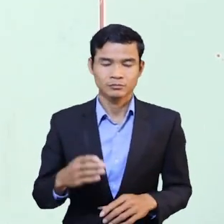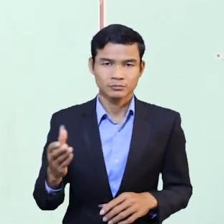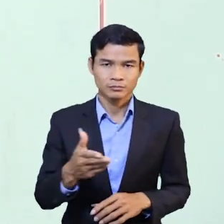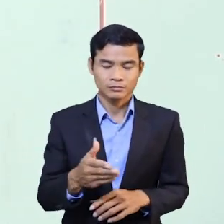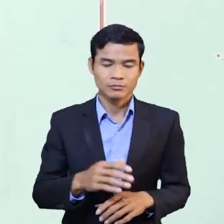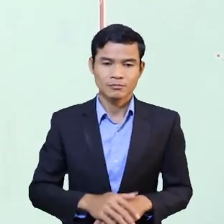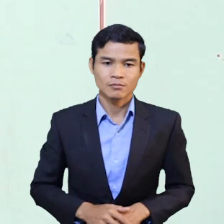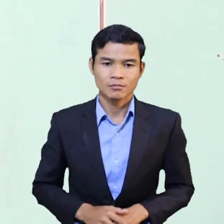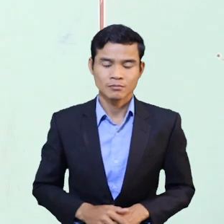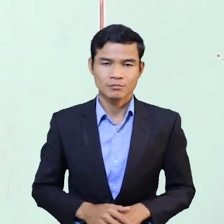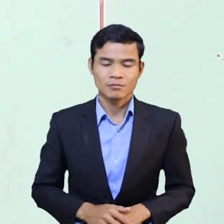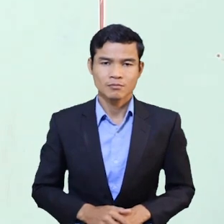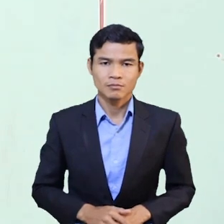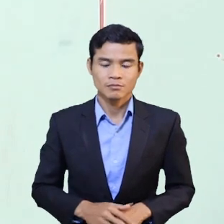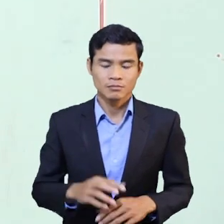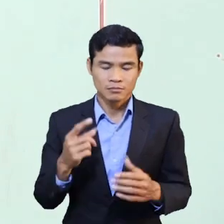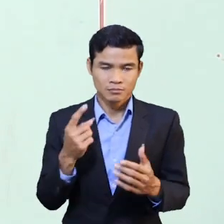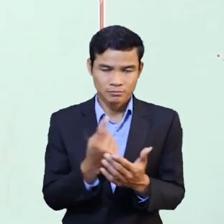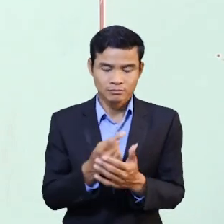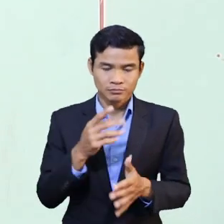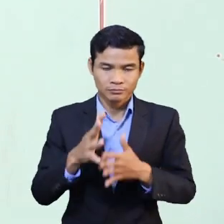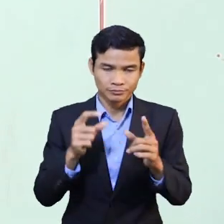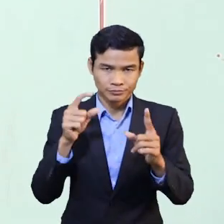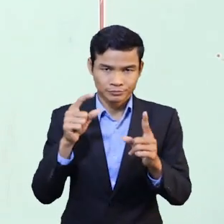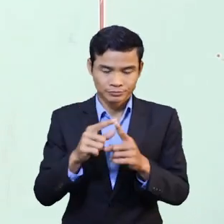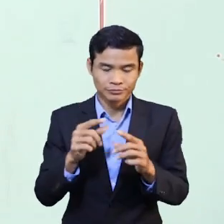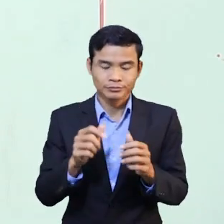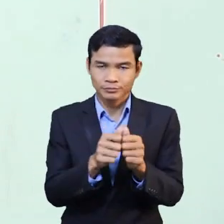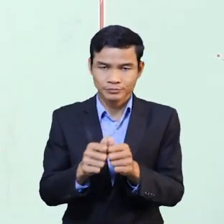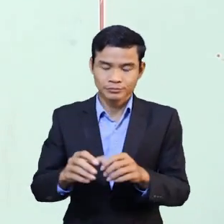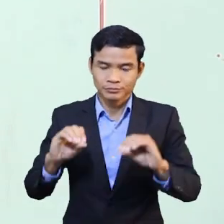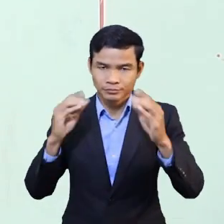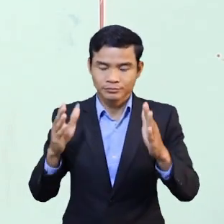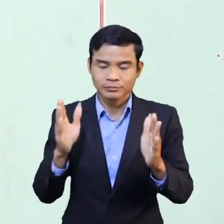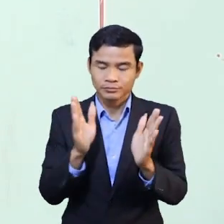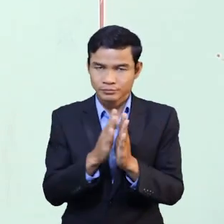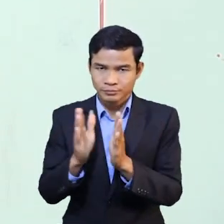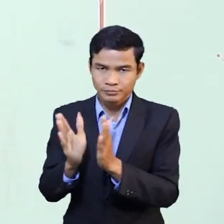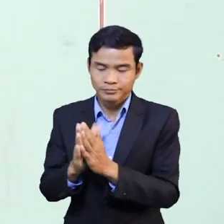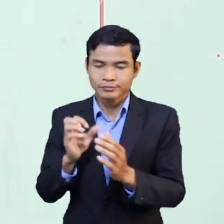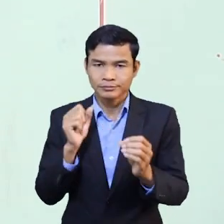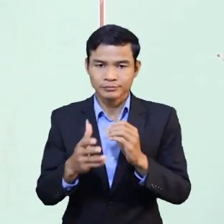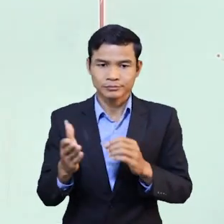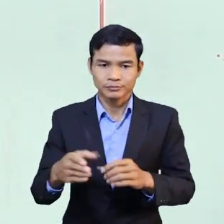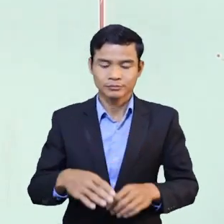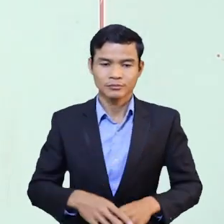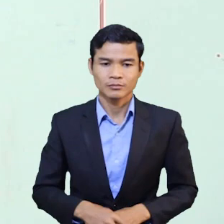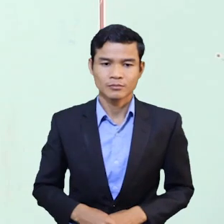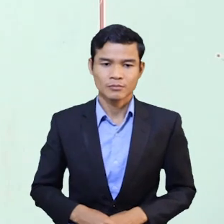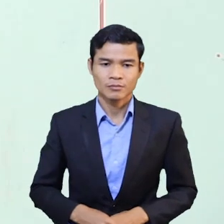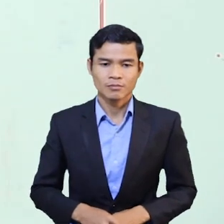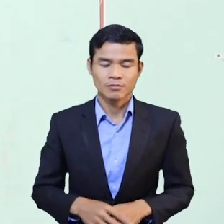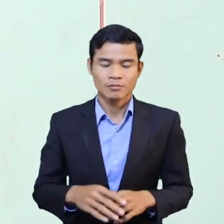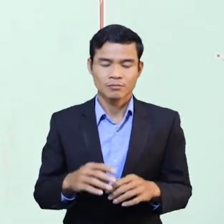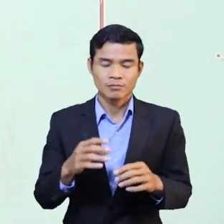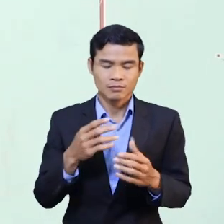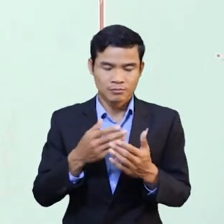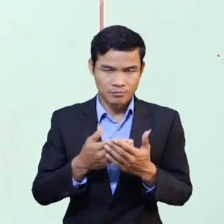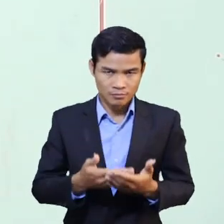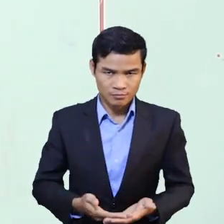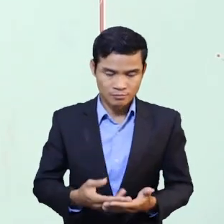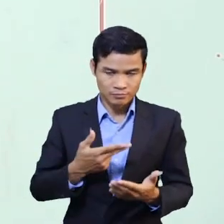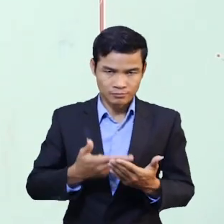ọc nế chà con chô rúm chà thà pí nâng tẹt đài chùm mùi nè cơ rú tặng ọc nế chà chập đám tôm